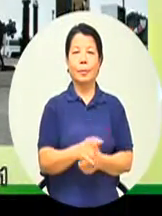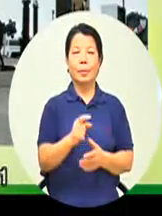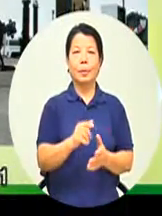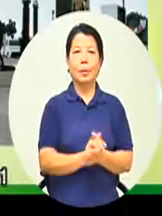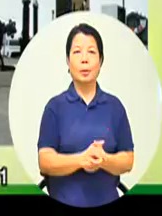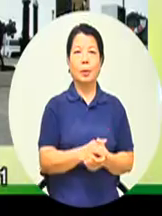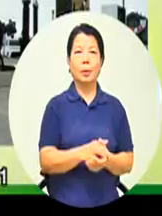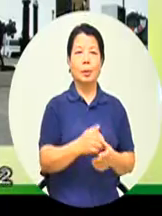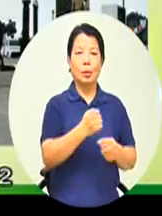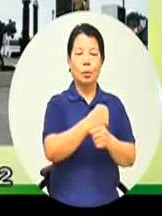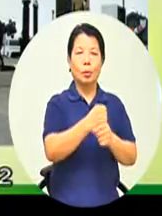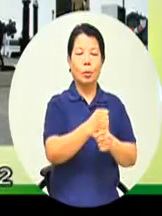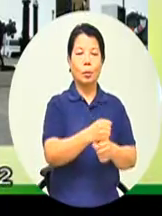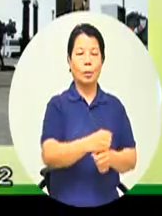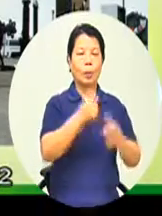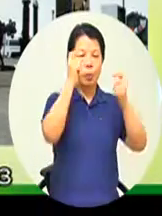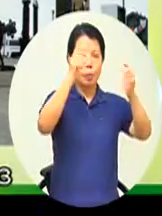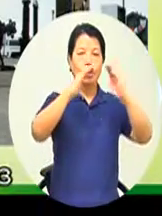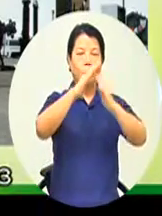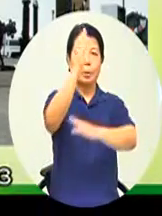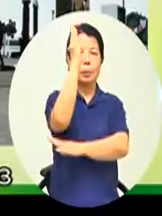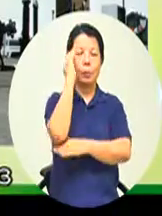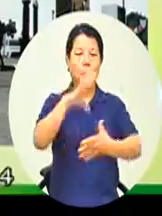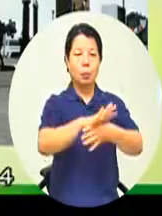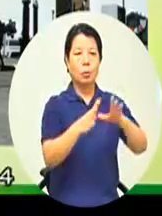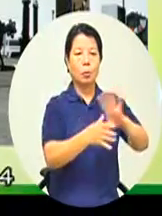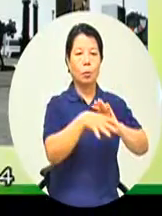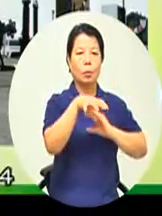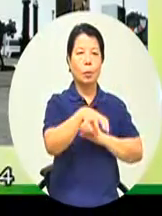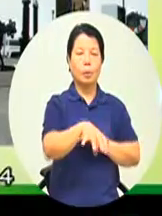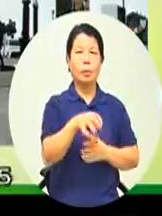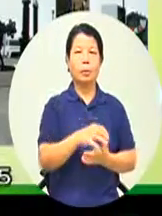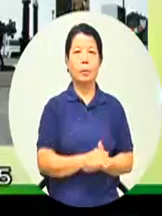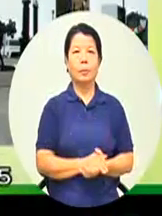物是总共咱高雄市政府文化局。接管多久啊？